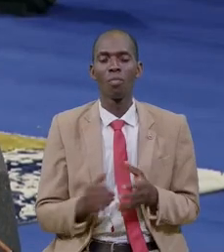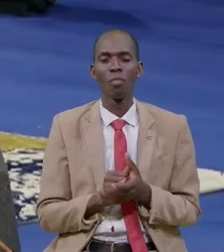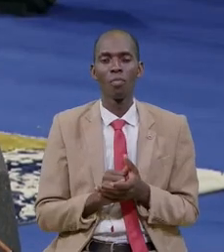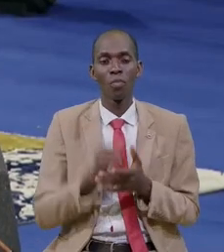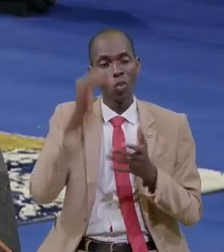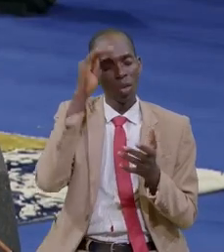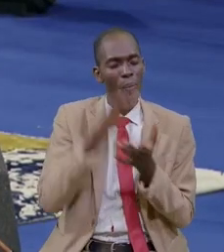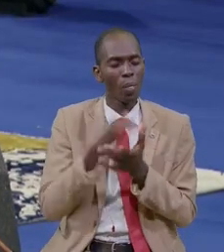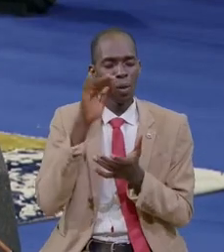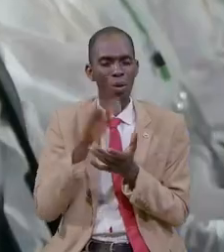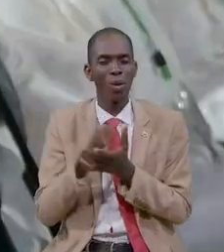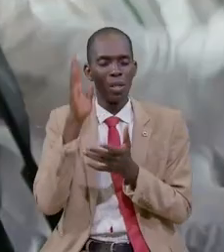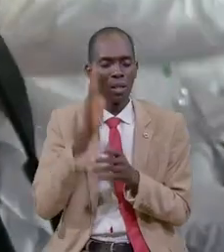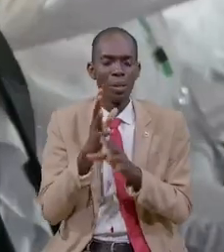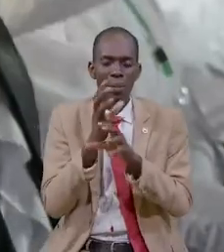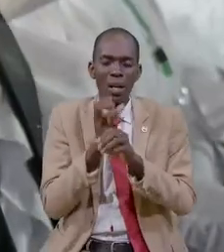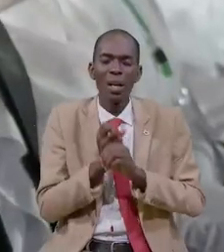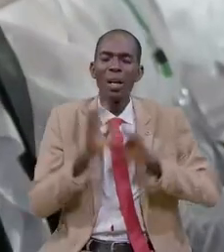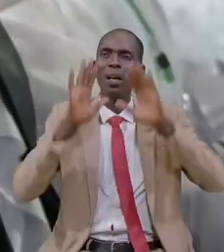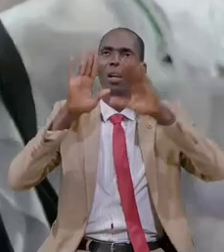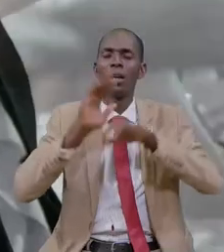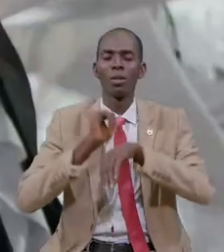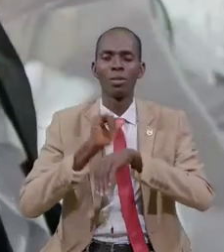et femme reçoivent miracle.